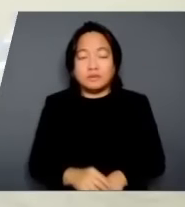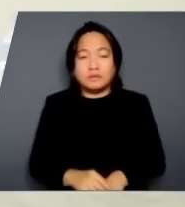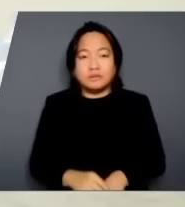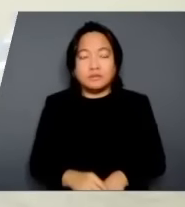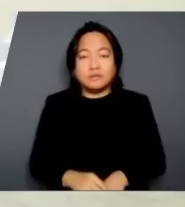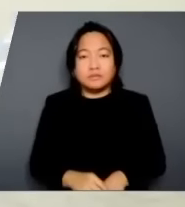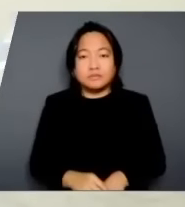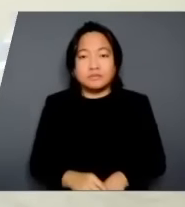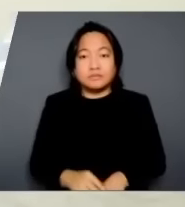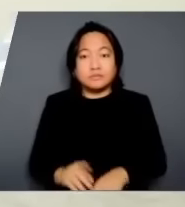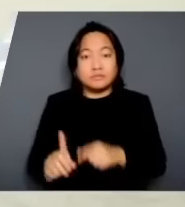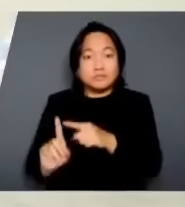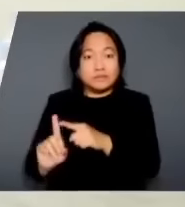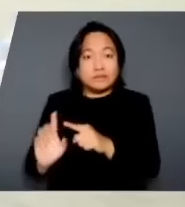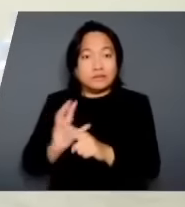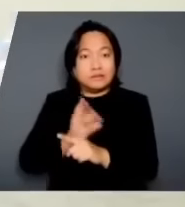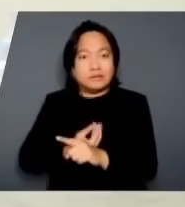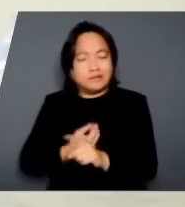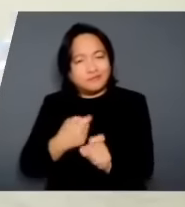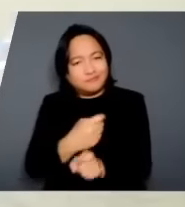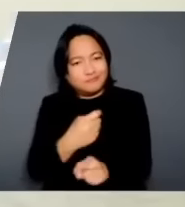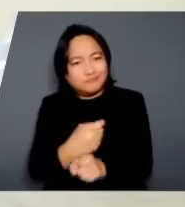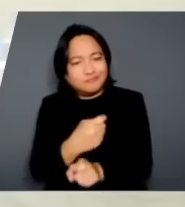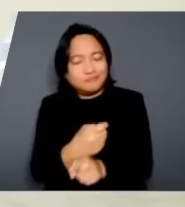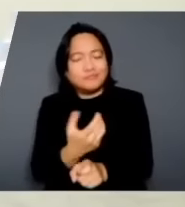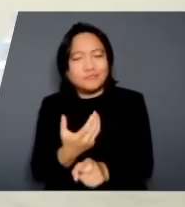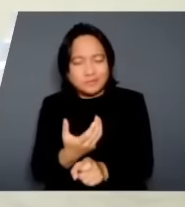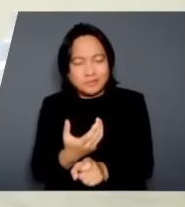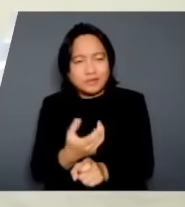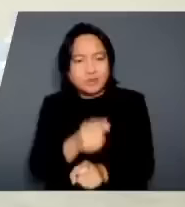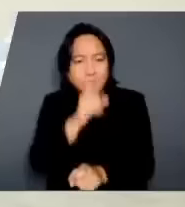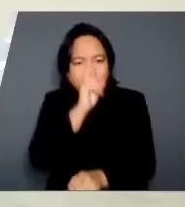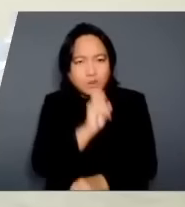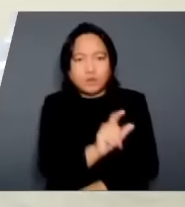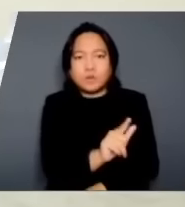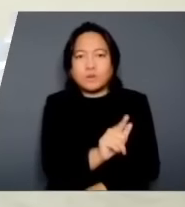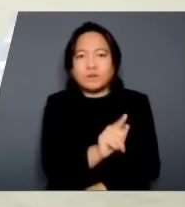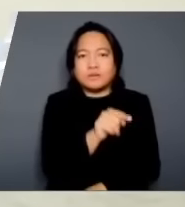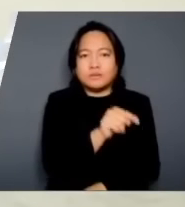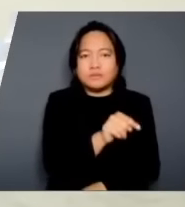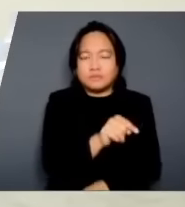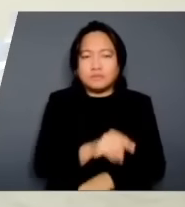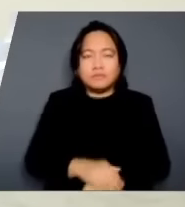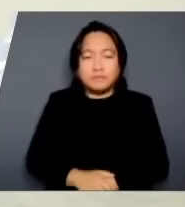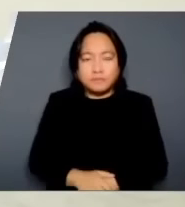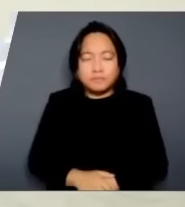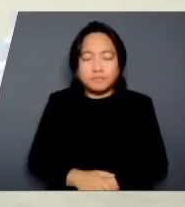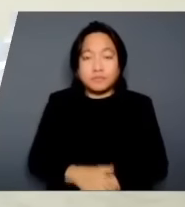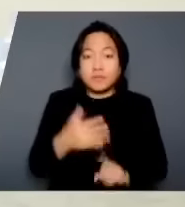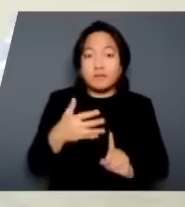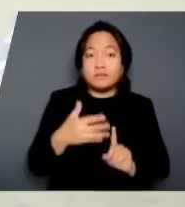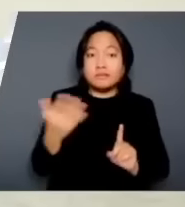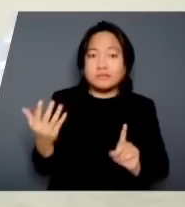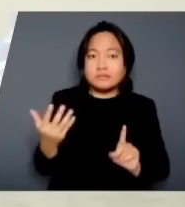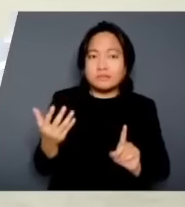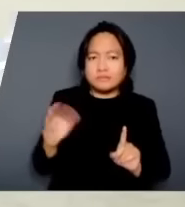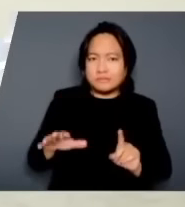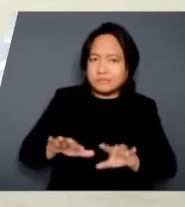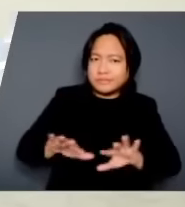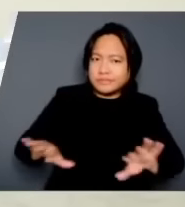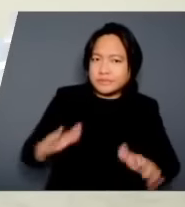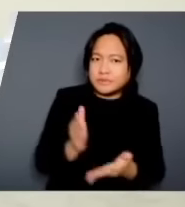LGBTQ. In 21 years old. Ngayon, inaawat siya ngayon itong LGBTQ. Ayaw magpaawat, kaya ang ginawa